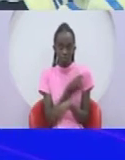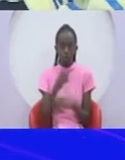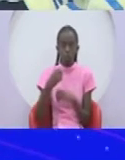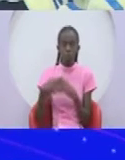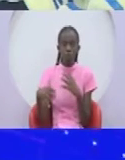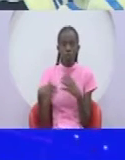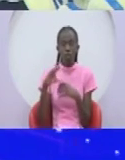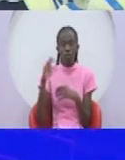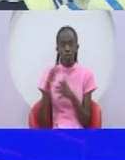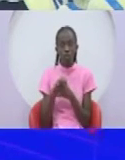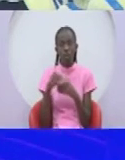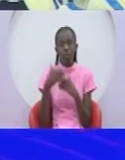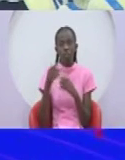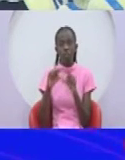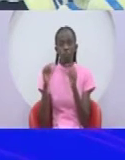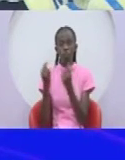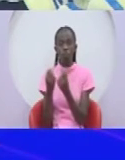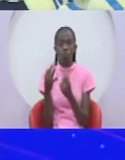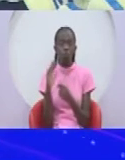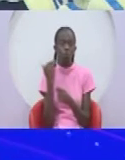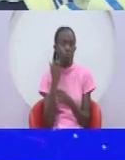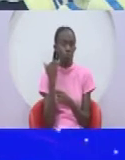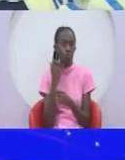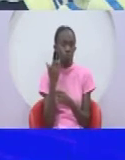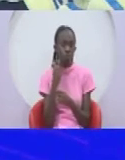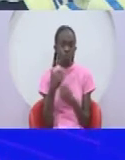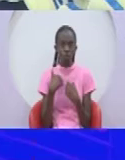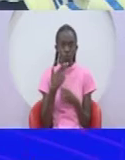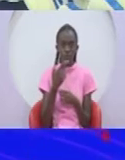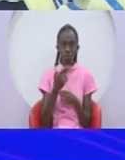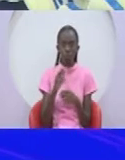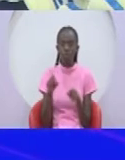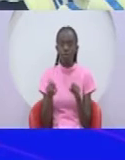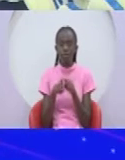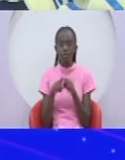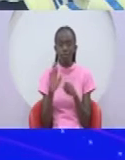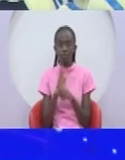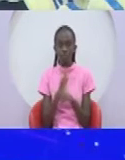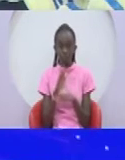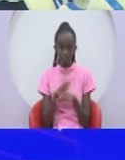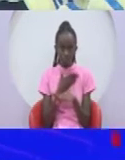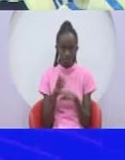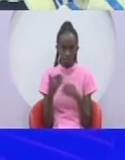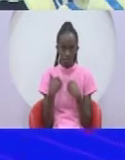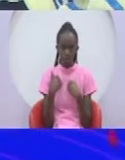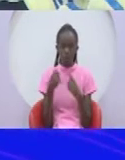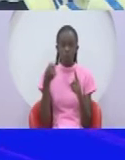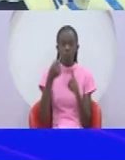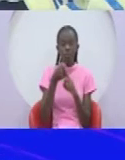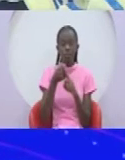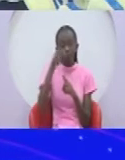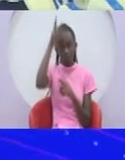Busia baada ya genge la majambazi waliokuwa wamejihami kwa bunduki pamoja na silaha nyinginezo butu kuvamia